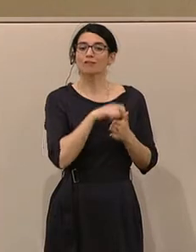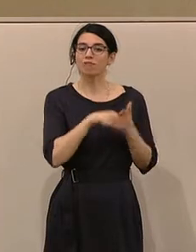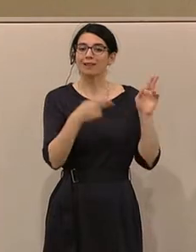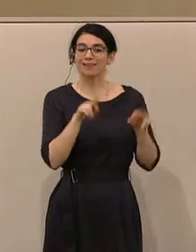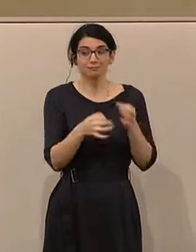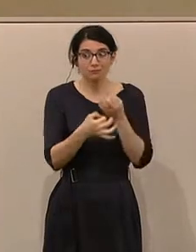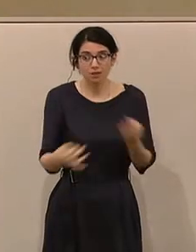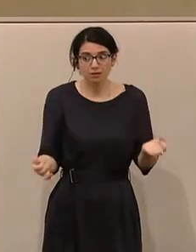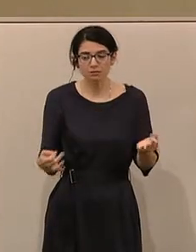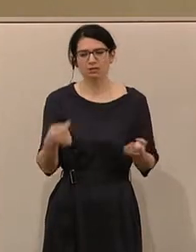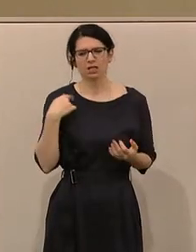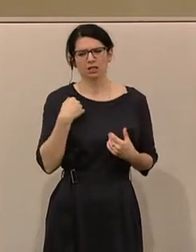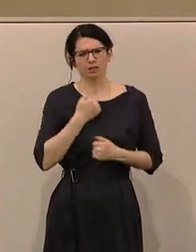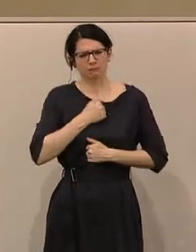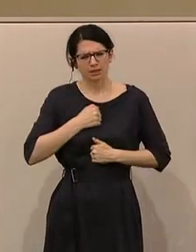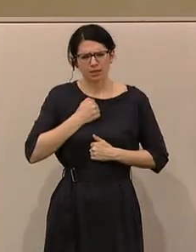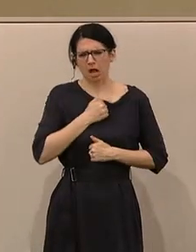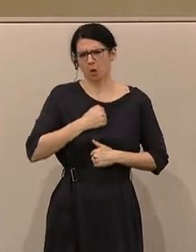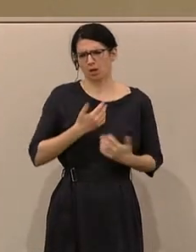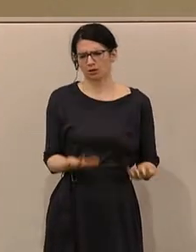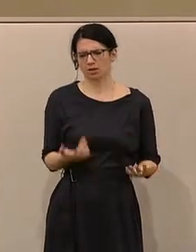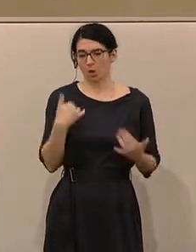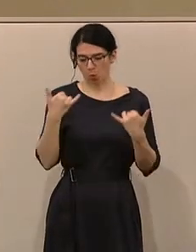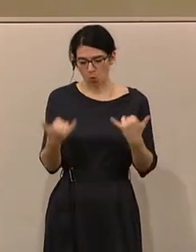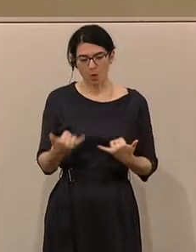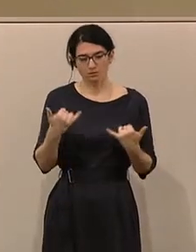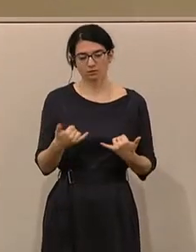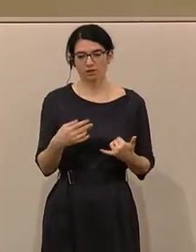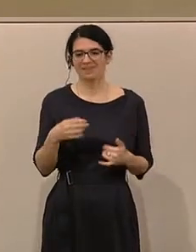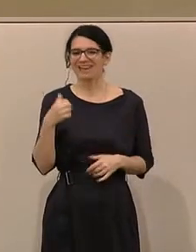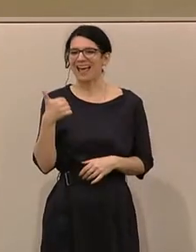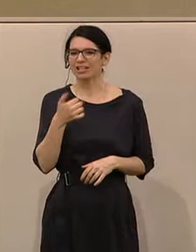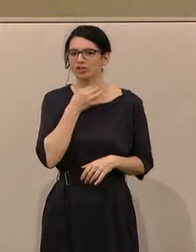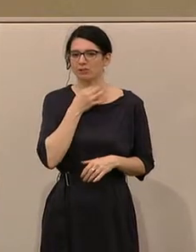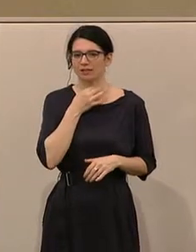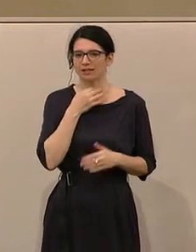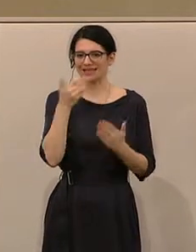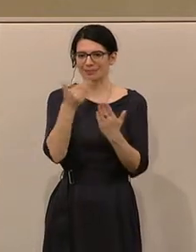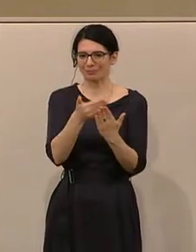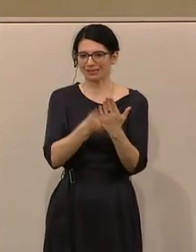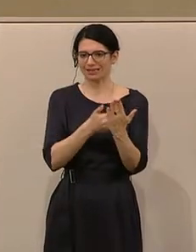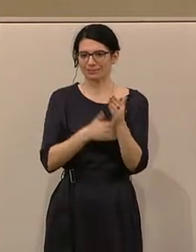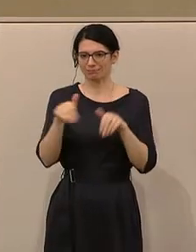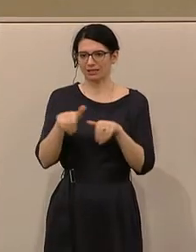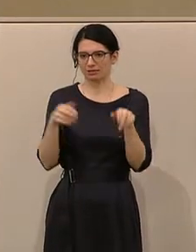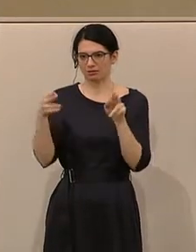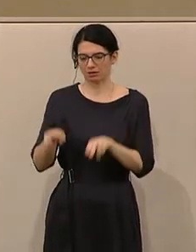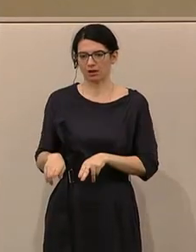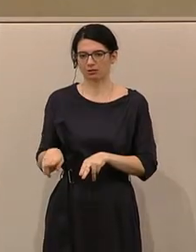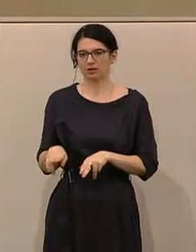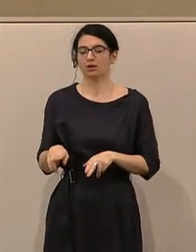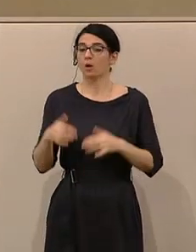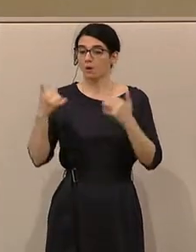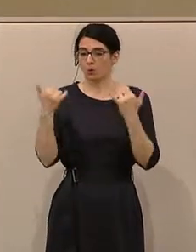ist mein bedauerlicher Schluss, Sie haben heute, weil Einstimmigkeitsprinzip im Ministerrat